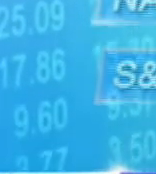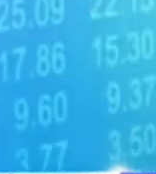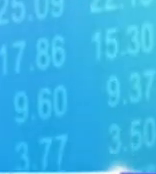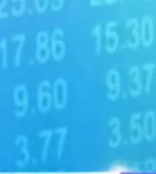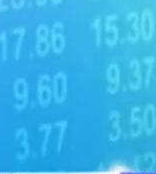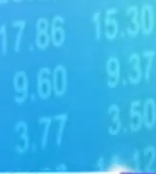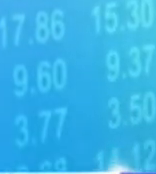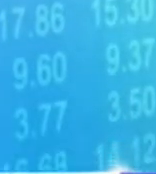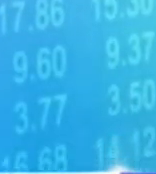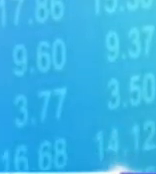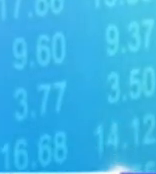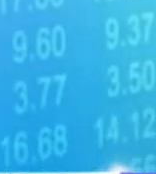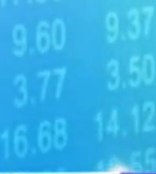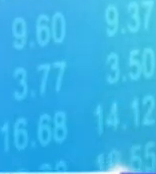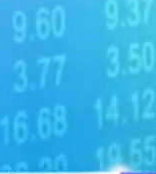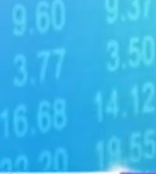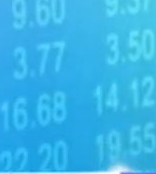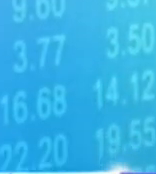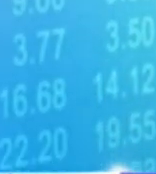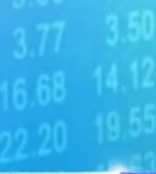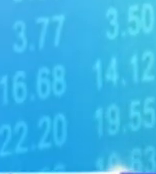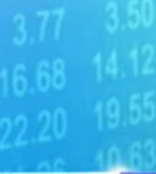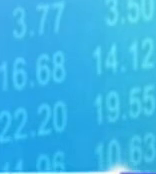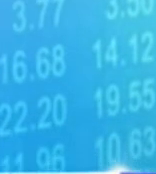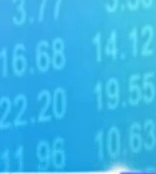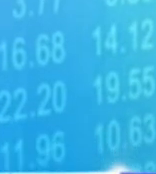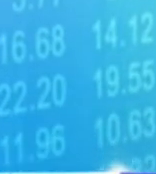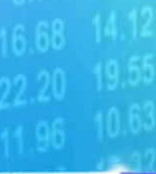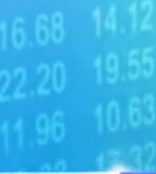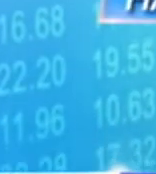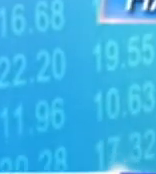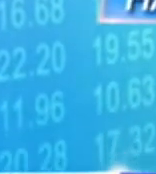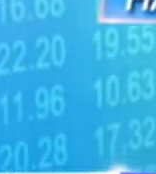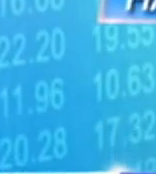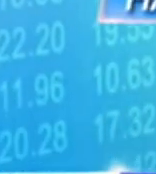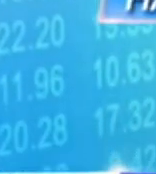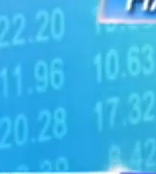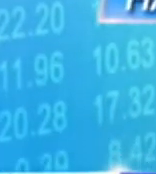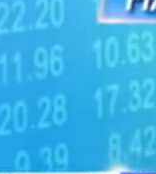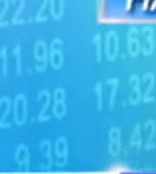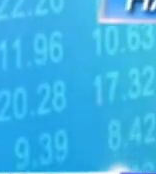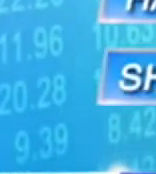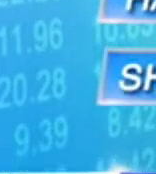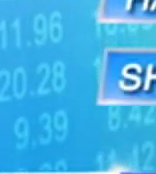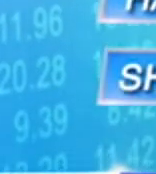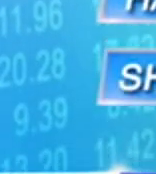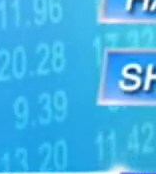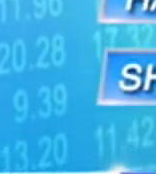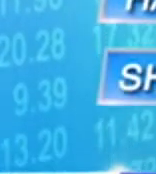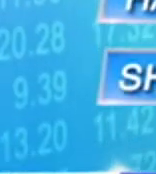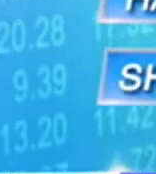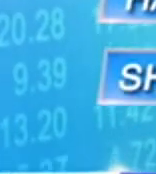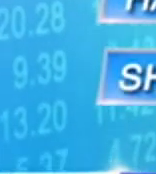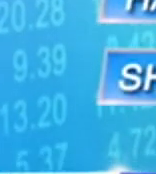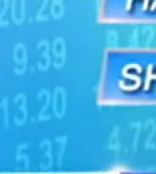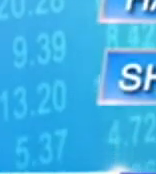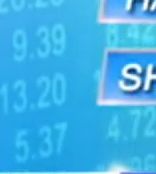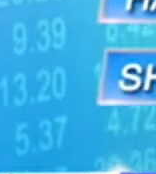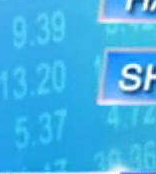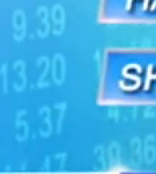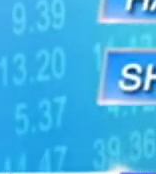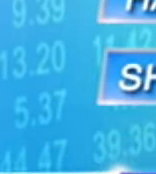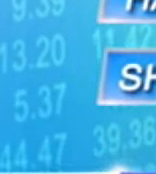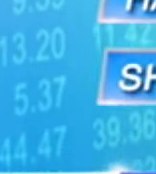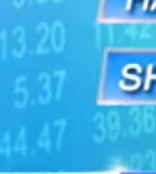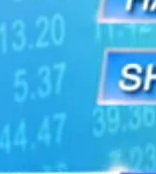ใหญ่ปรับตัวเพิ่มขึ้นหลังรัฐบาลจีนตั้งเป้าเศรษฐกิจขยายตัวไม่ต่ำกว่าร้อยละ 6.5 พร้อมดูแลค่าเงินหยวนให้มีเสถียรภาพดัช